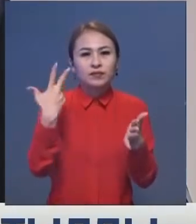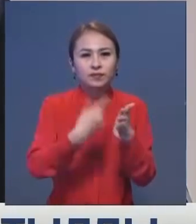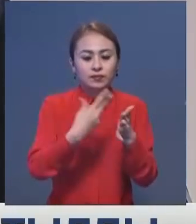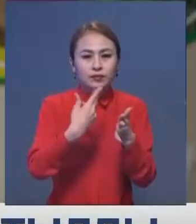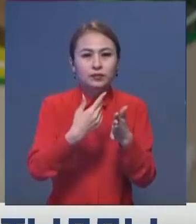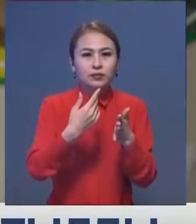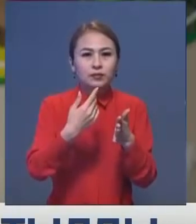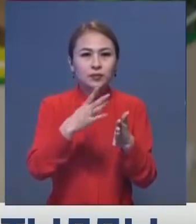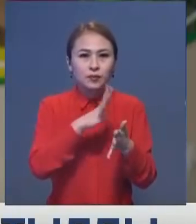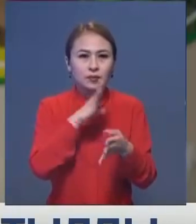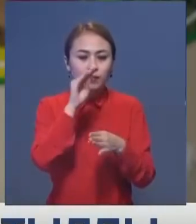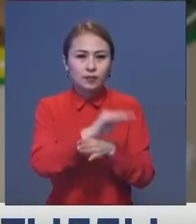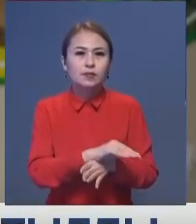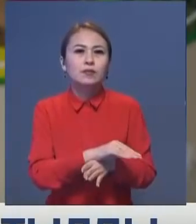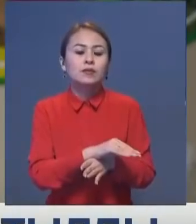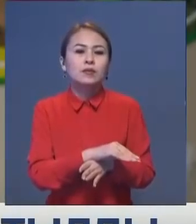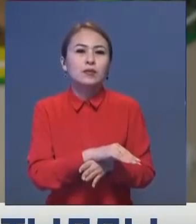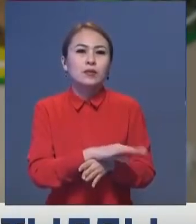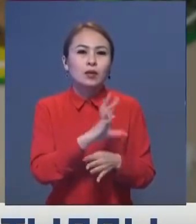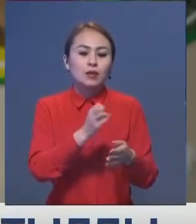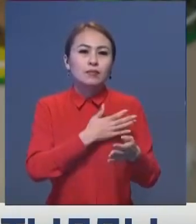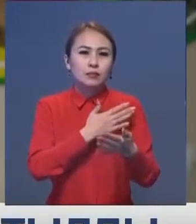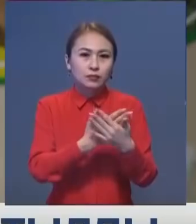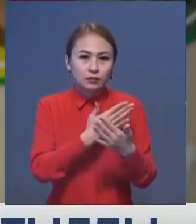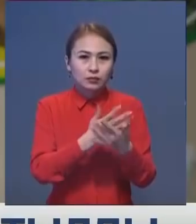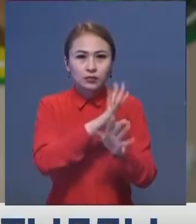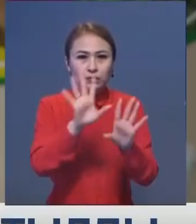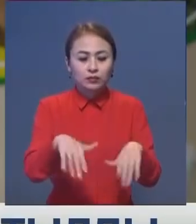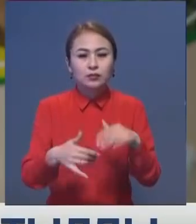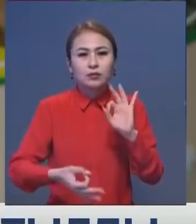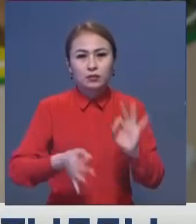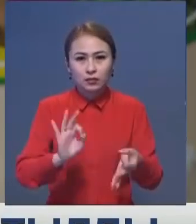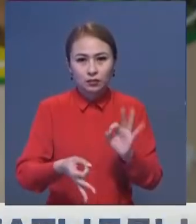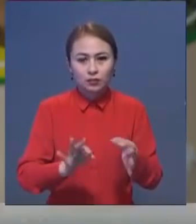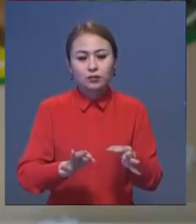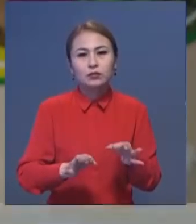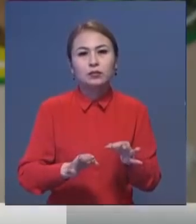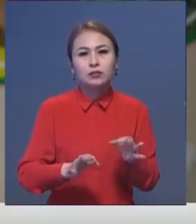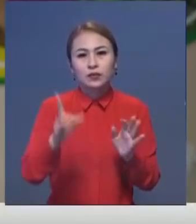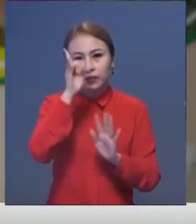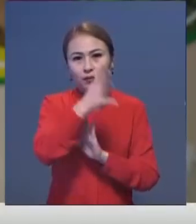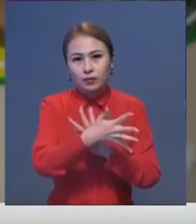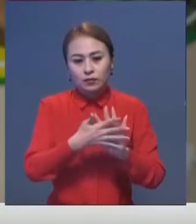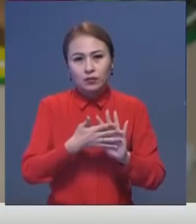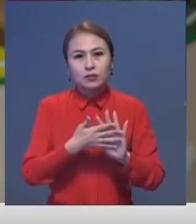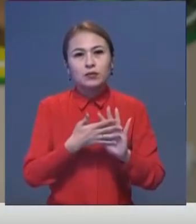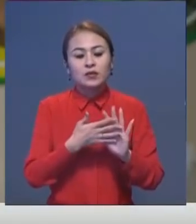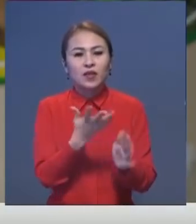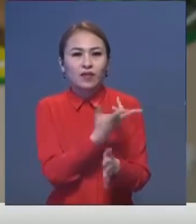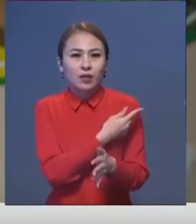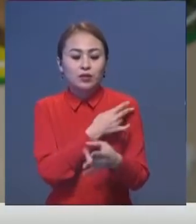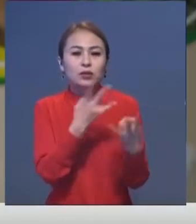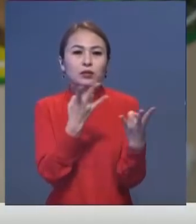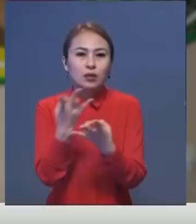алу керек болды. Спортшылар өте жақсы, белсенді, жақсы келіп атыр. Өткені түсінеді ғой, что осындай вакцинация